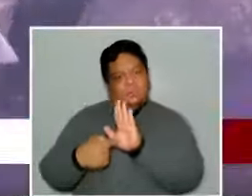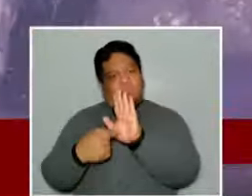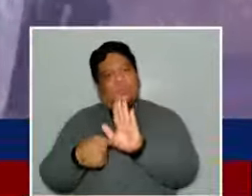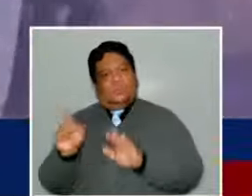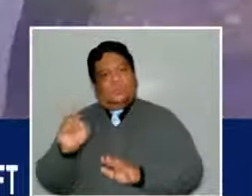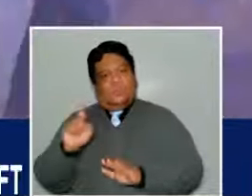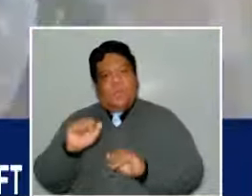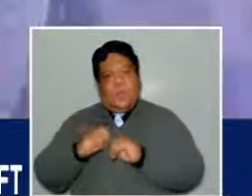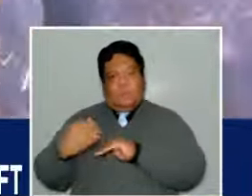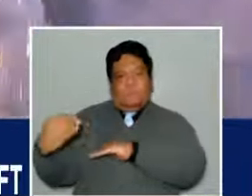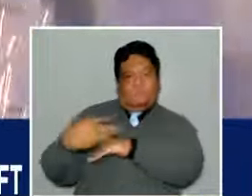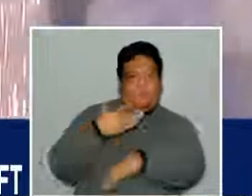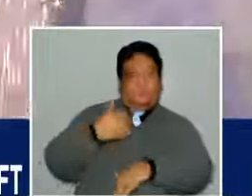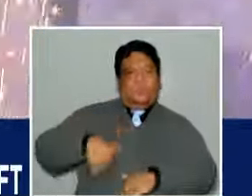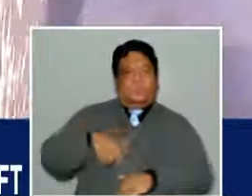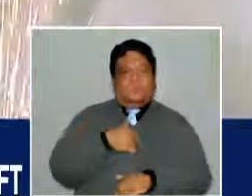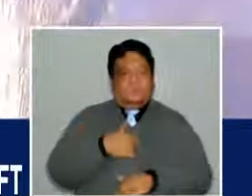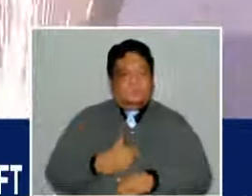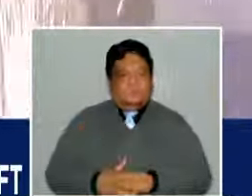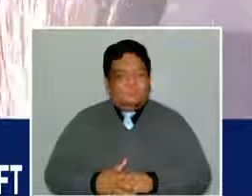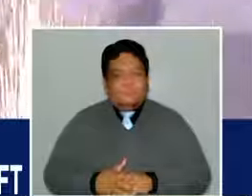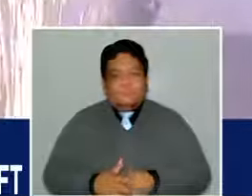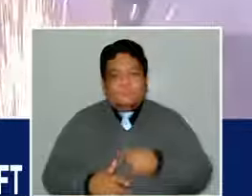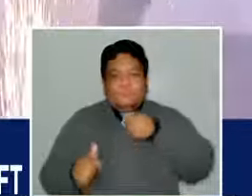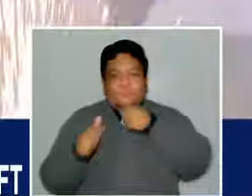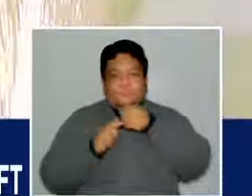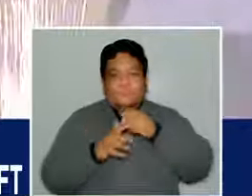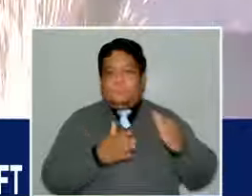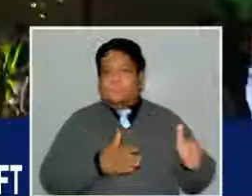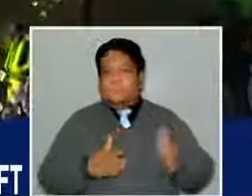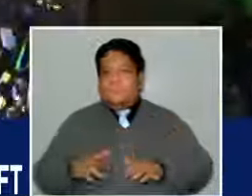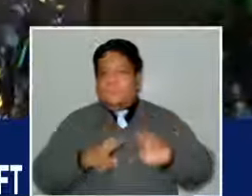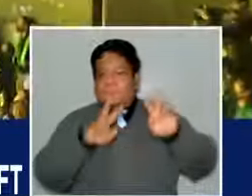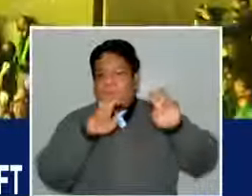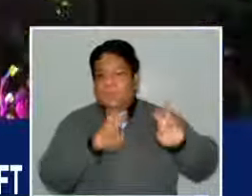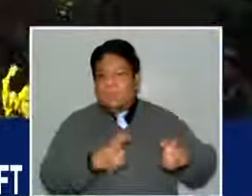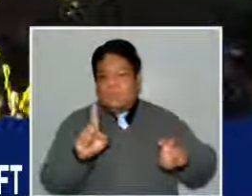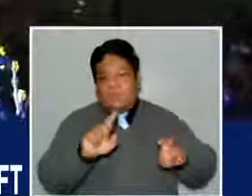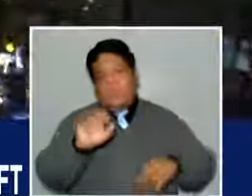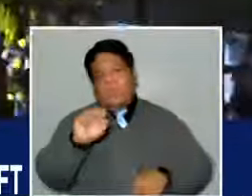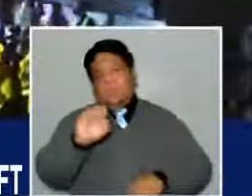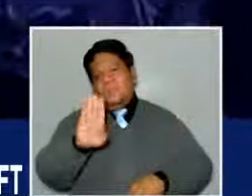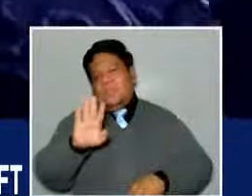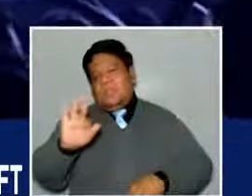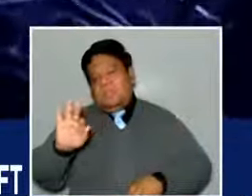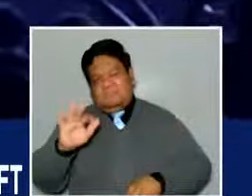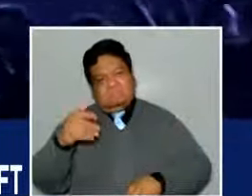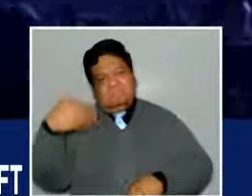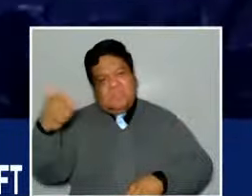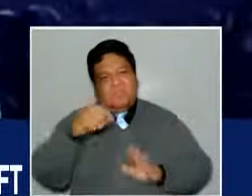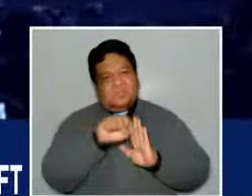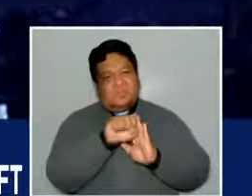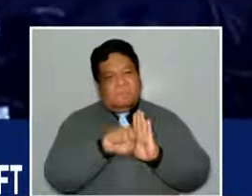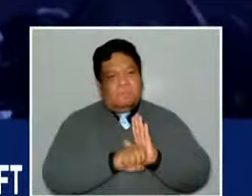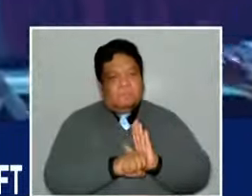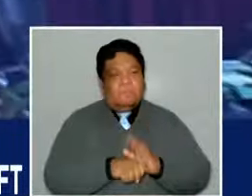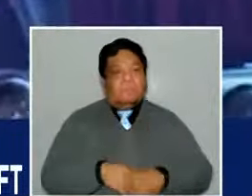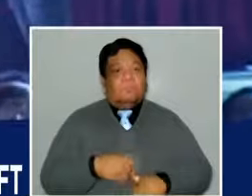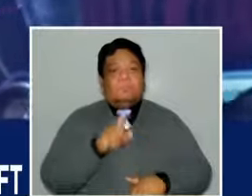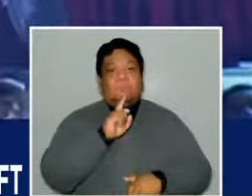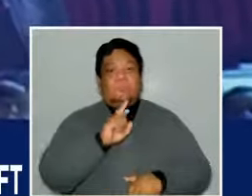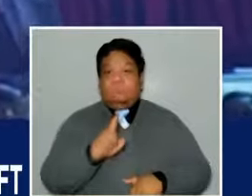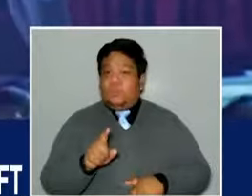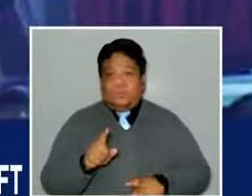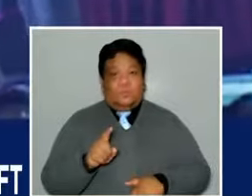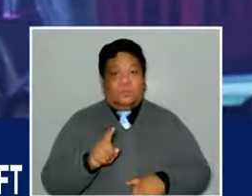us. Nakatakda rin pag-aralan ang Pinoy pop group na SB19 sa mga susunod na semester. Una nang naglunsad ng Taylor Swift